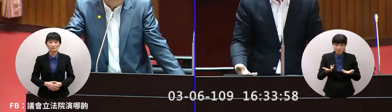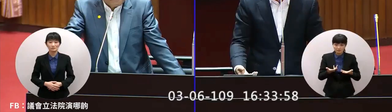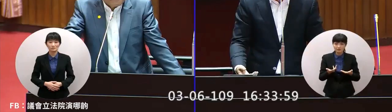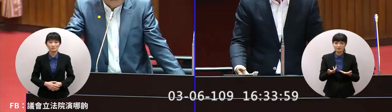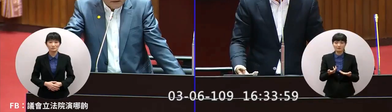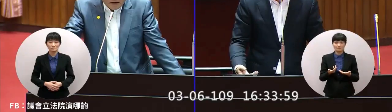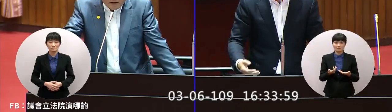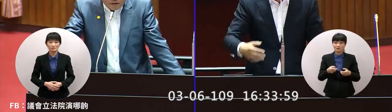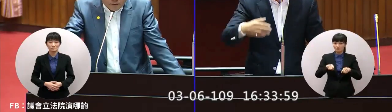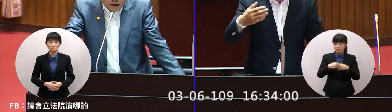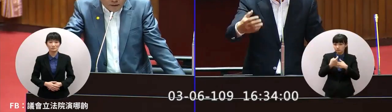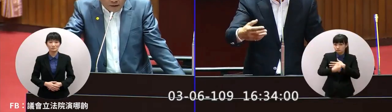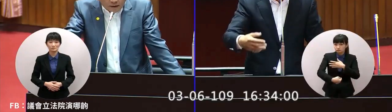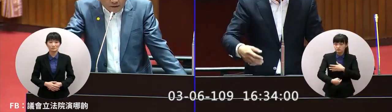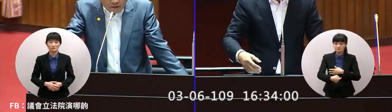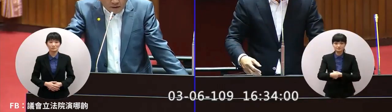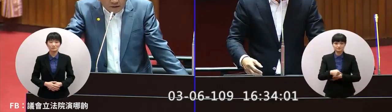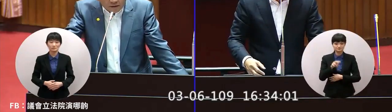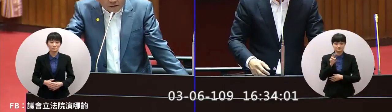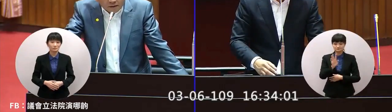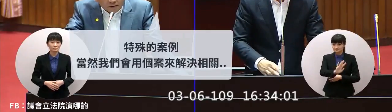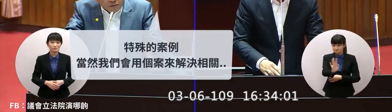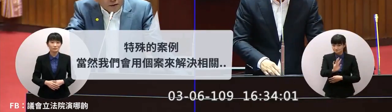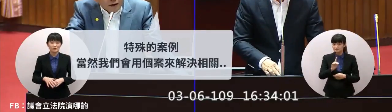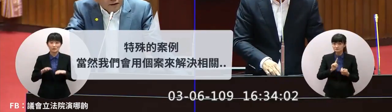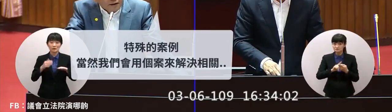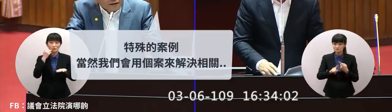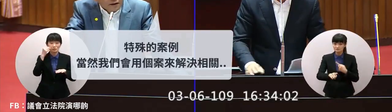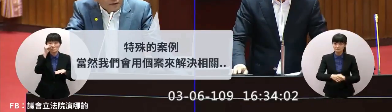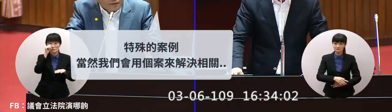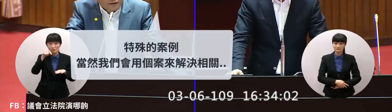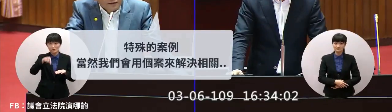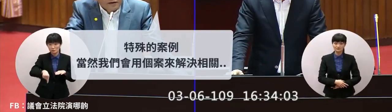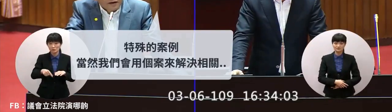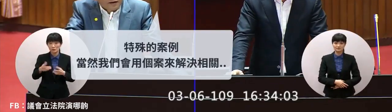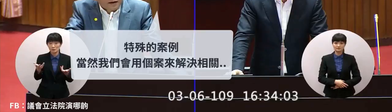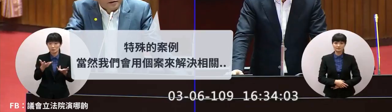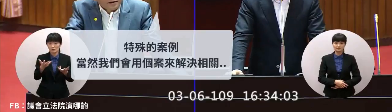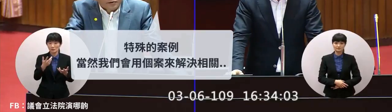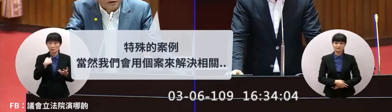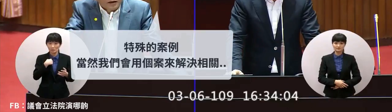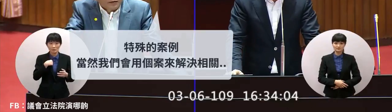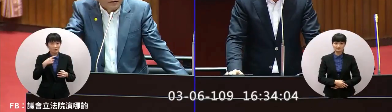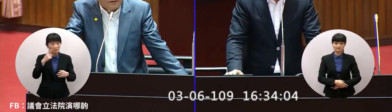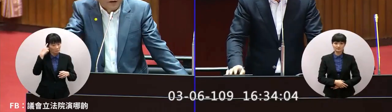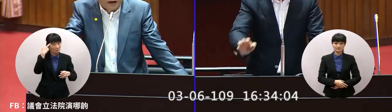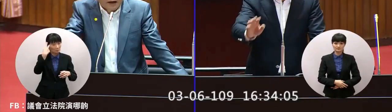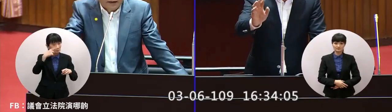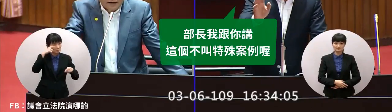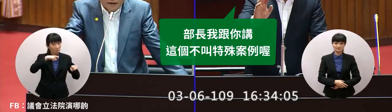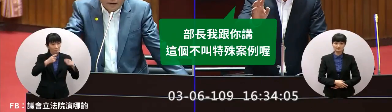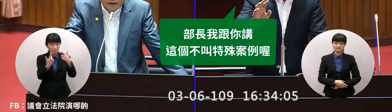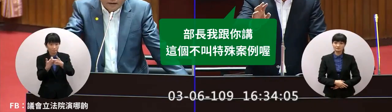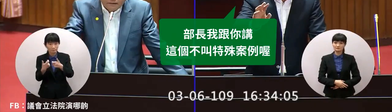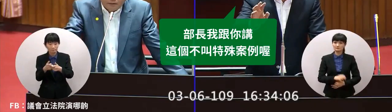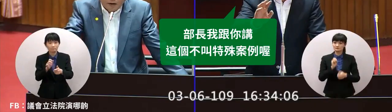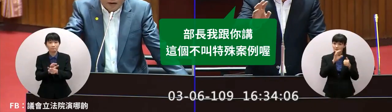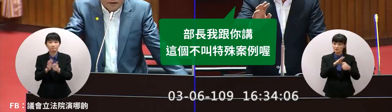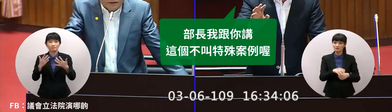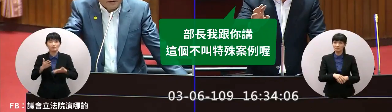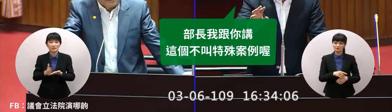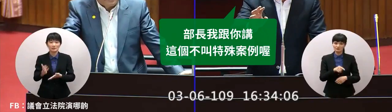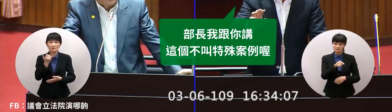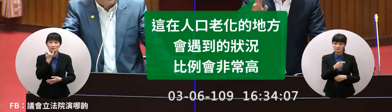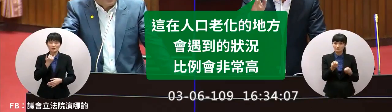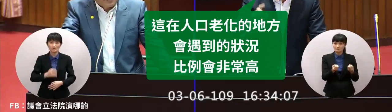诶，这个经营嘛。所以这是不是会当？ 你若讲一个真特殊的案例，当然我们会用个案来解决相关的方案。 这个部长跟你讲，这个不叫